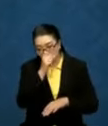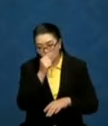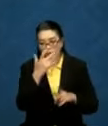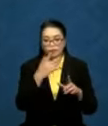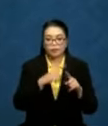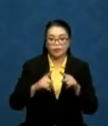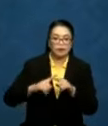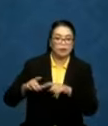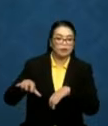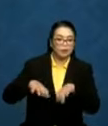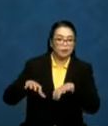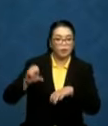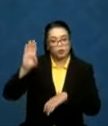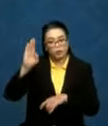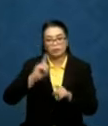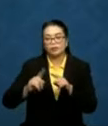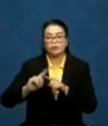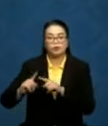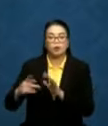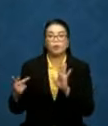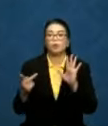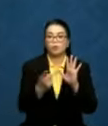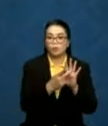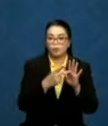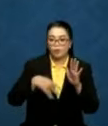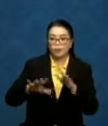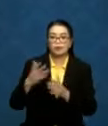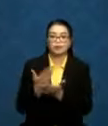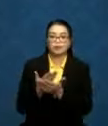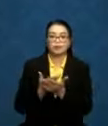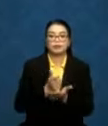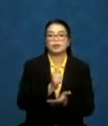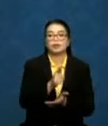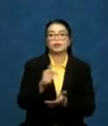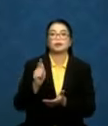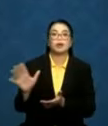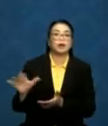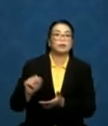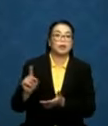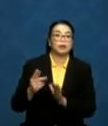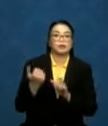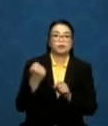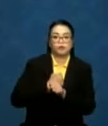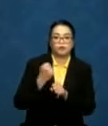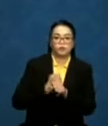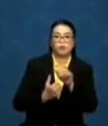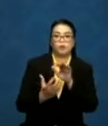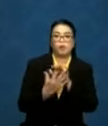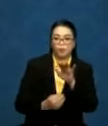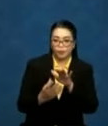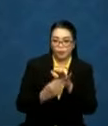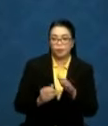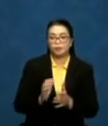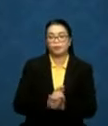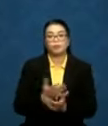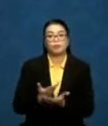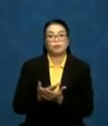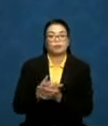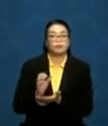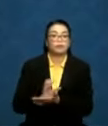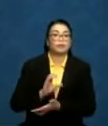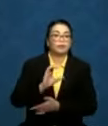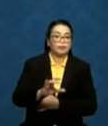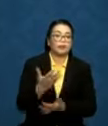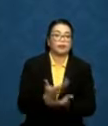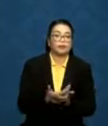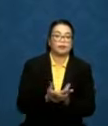และผู้ประกอบกการอ่ากู้ยืมเงินเพื่อไปใช้จ่ายในการฝึกอบรมนะครับเอ่อการใช้จ่ายเงินกองทุนเราก็จะให้